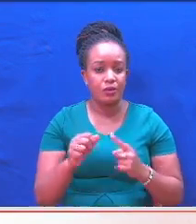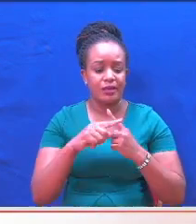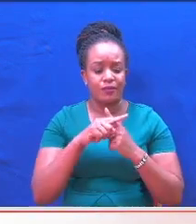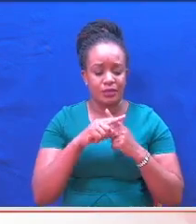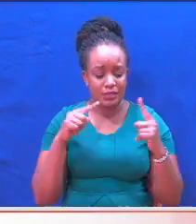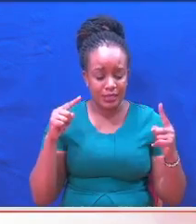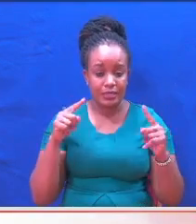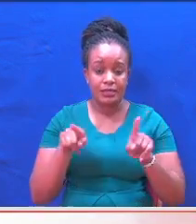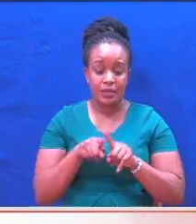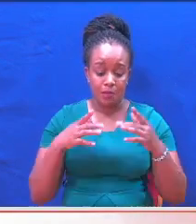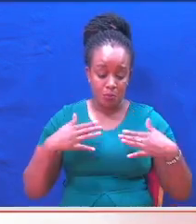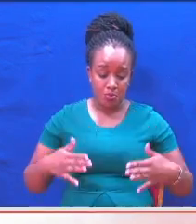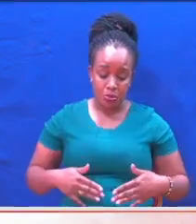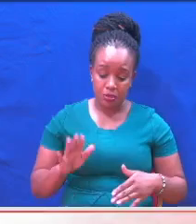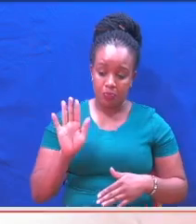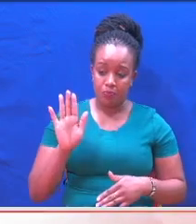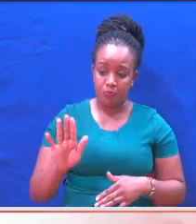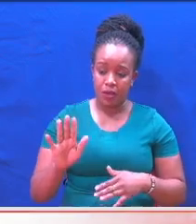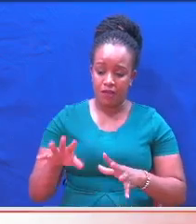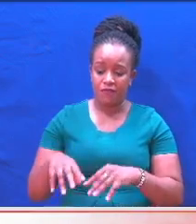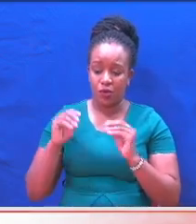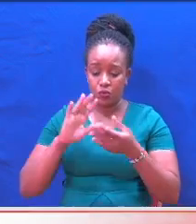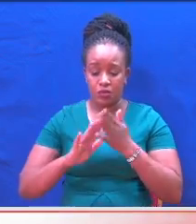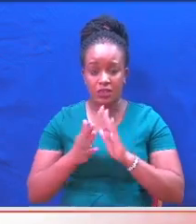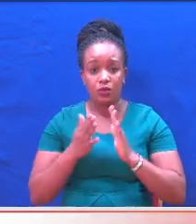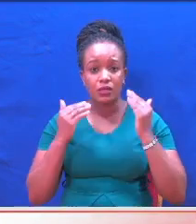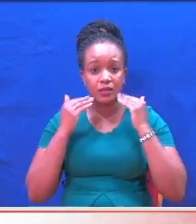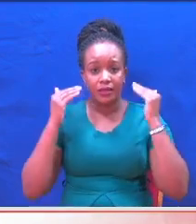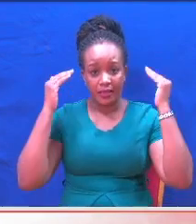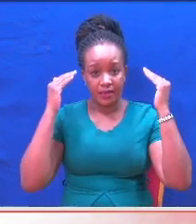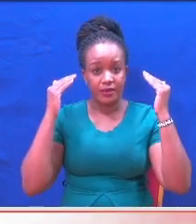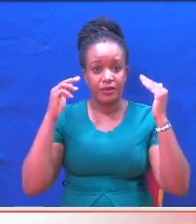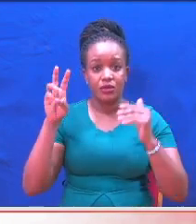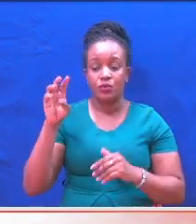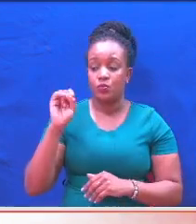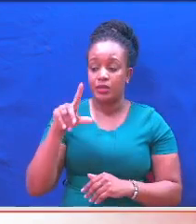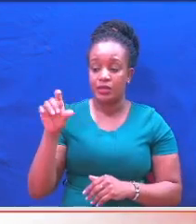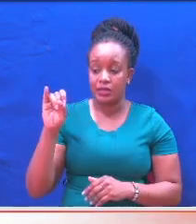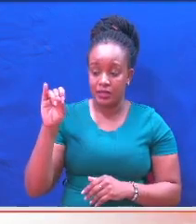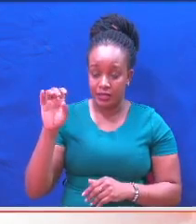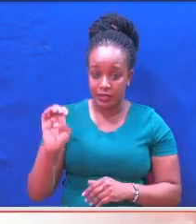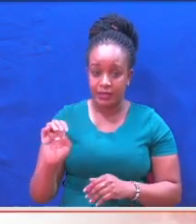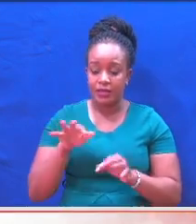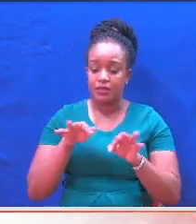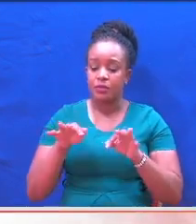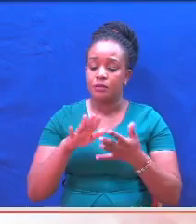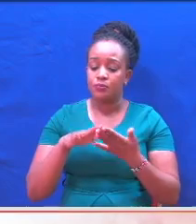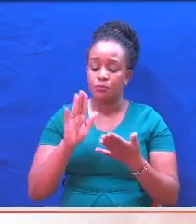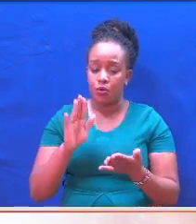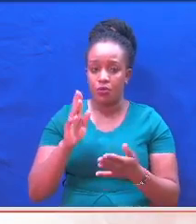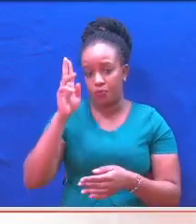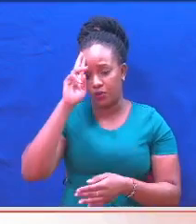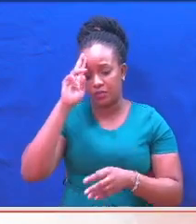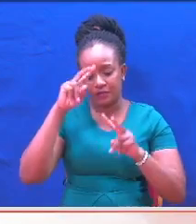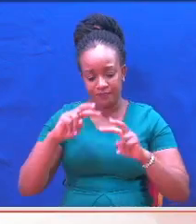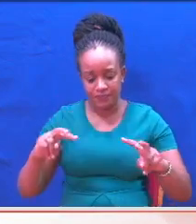wake ukipatikana bila kichwa. Na kama anavyoarifu Willy Dennis Njiro, polisi wanatafuta kichwa cha mwenda